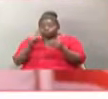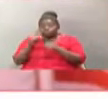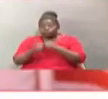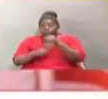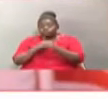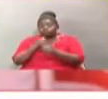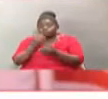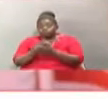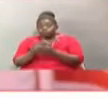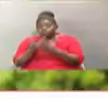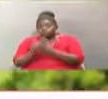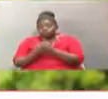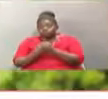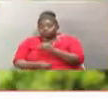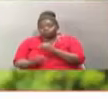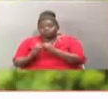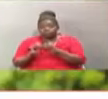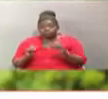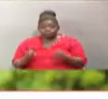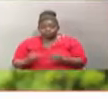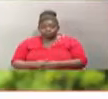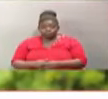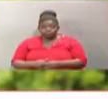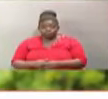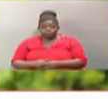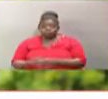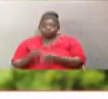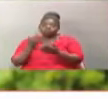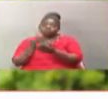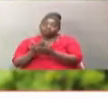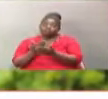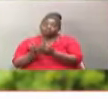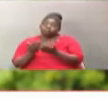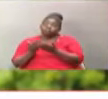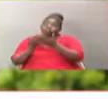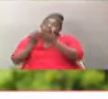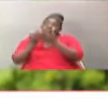n'abasaba obutagwa mu ssuubi. Tusabe tubiteeke mu maaso ga Katonda nga